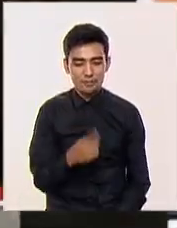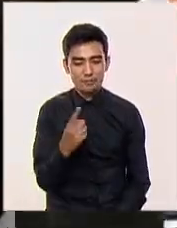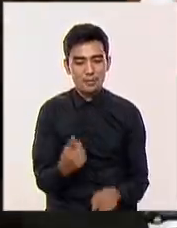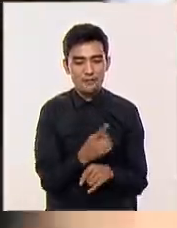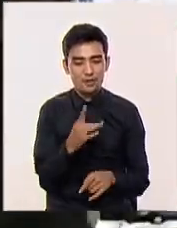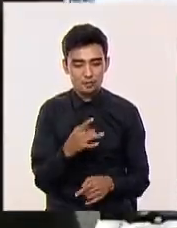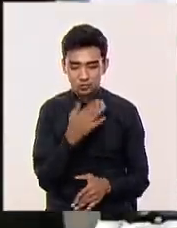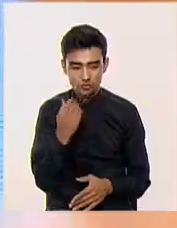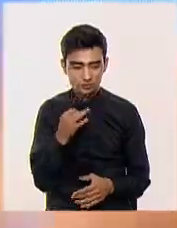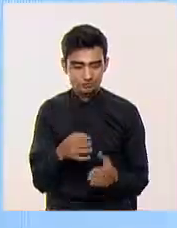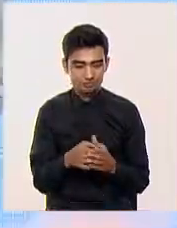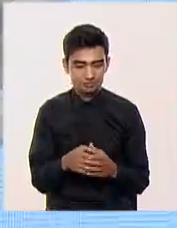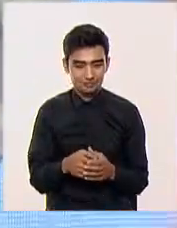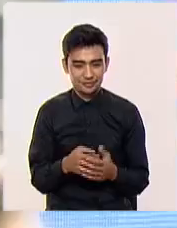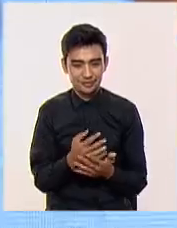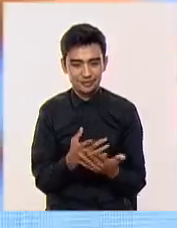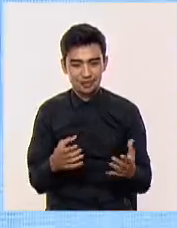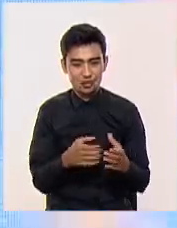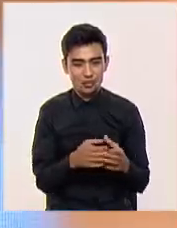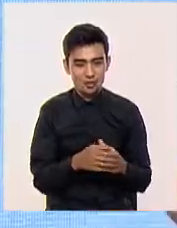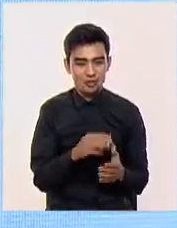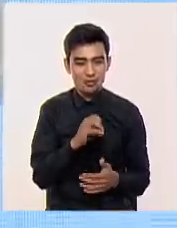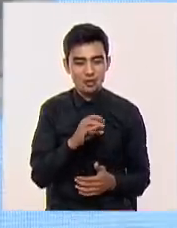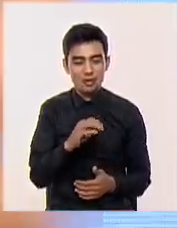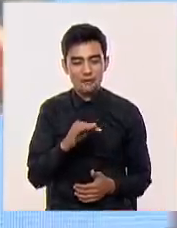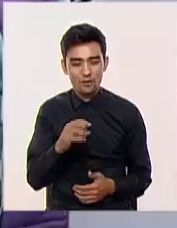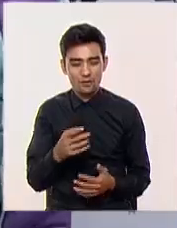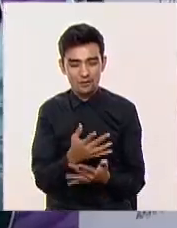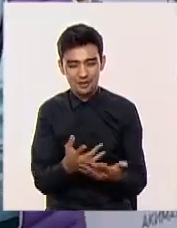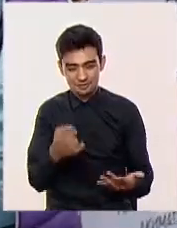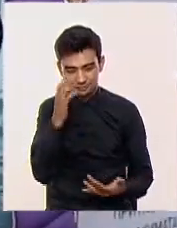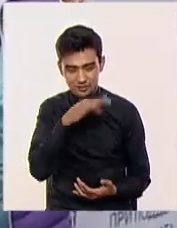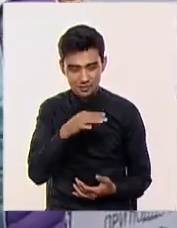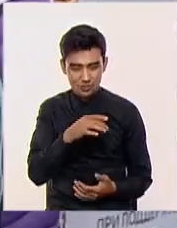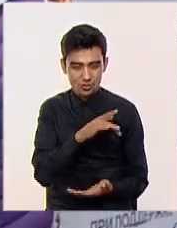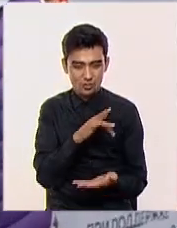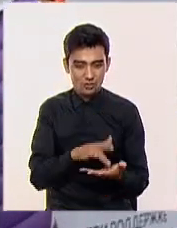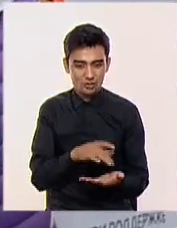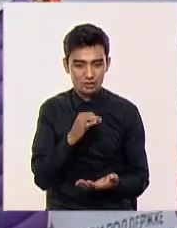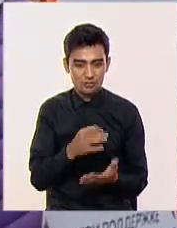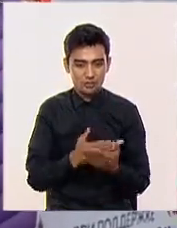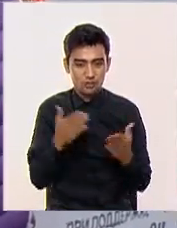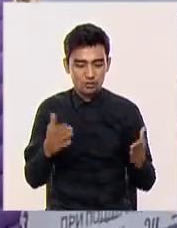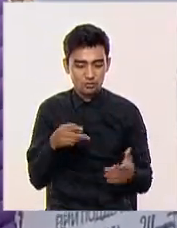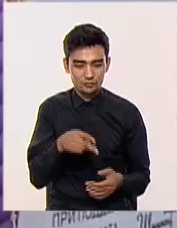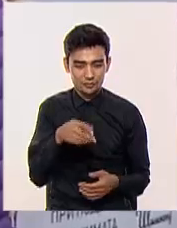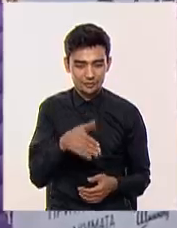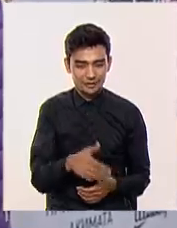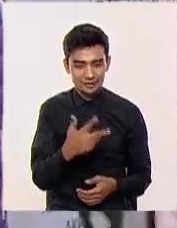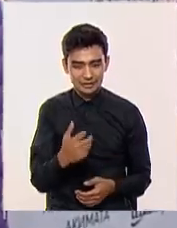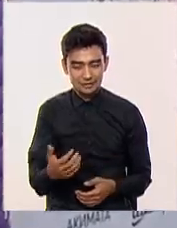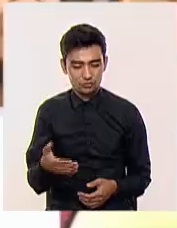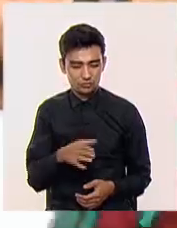для сотрудников и независимых партнеров компании. Марафоны в разных городах страны пробежали больше 1200 представителей Herbalife